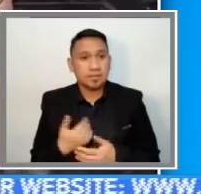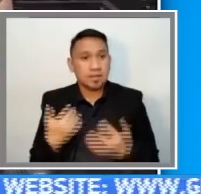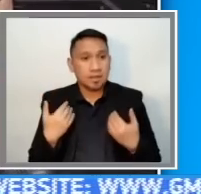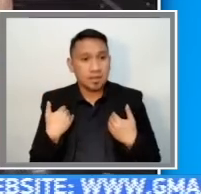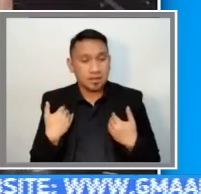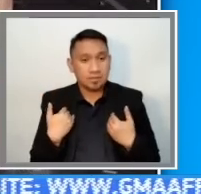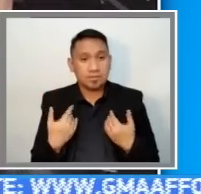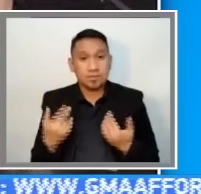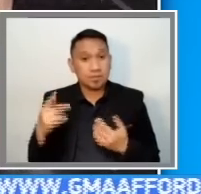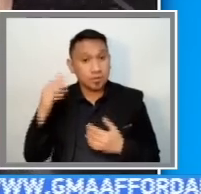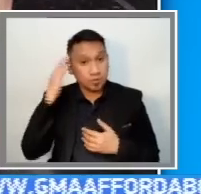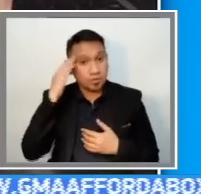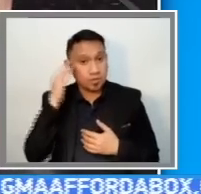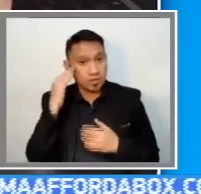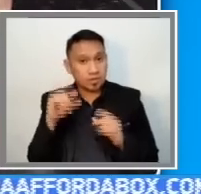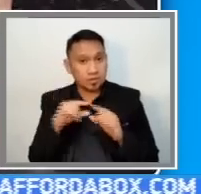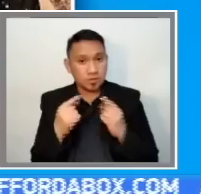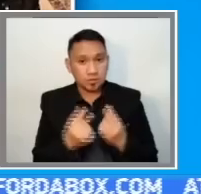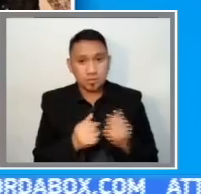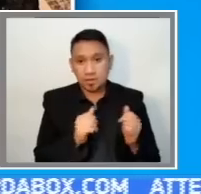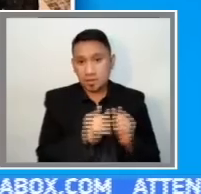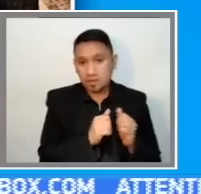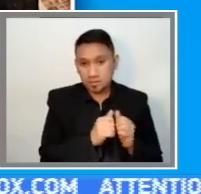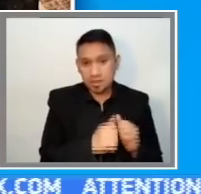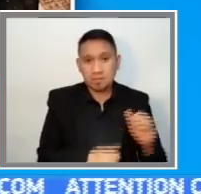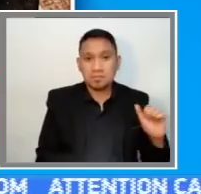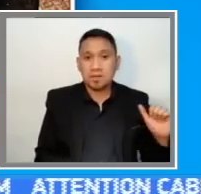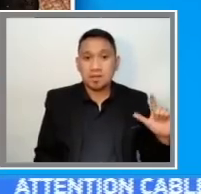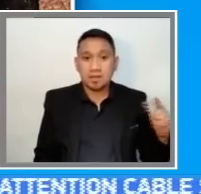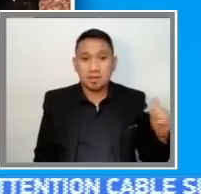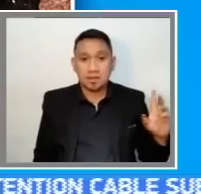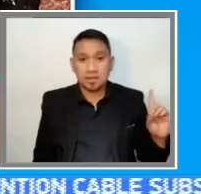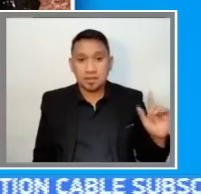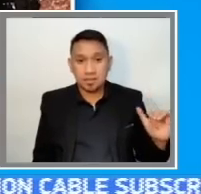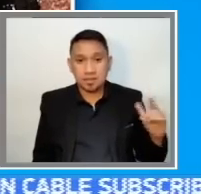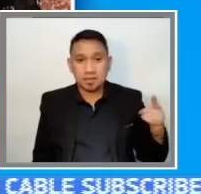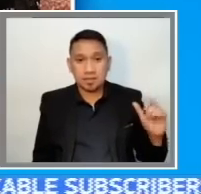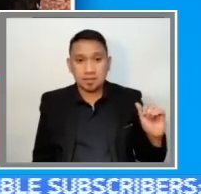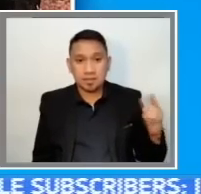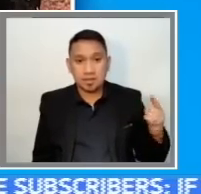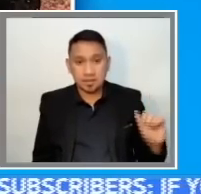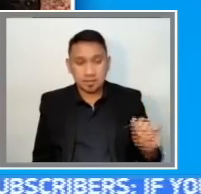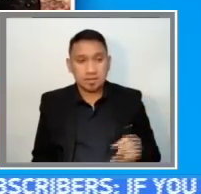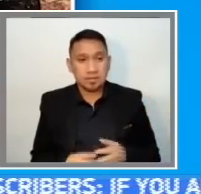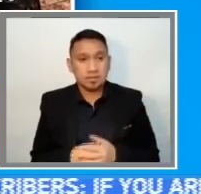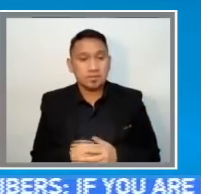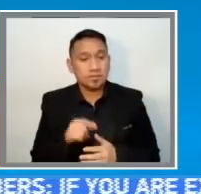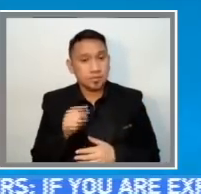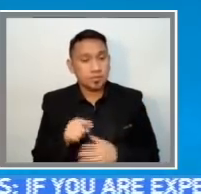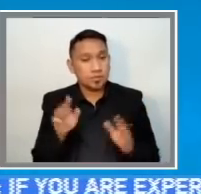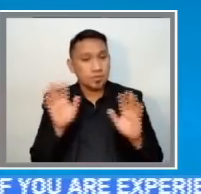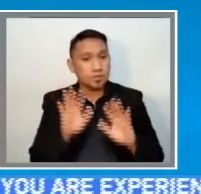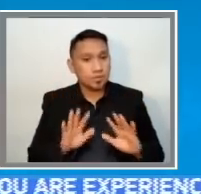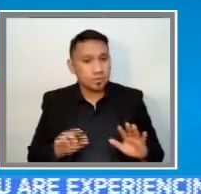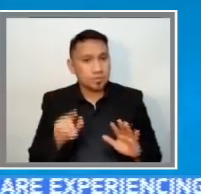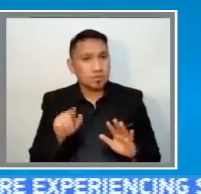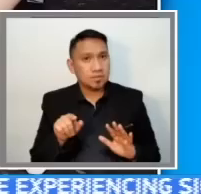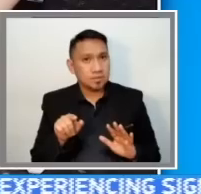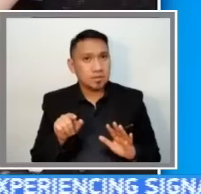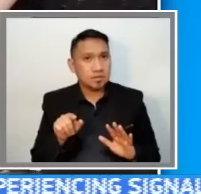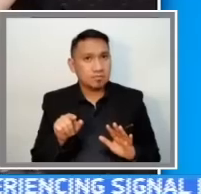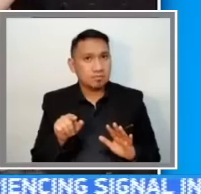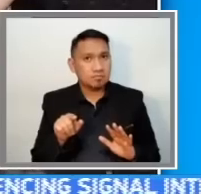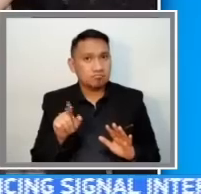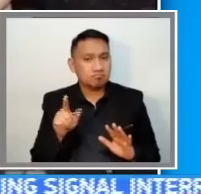group na mag-perform kasama si Mother Monster. Para daw ito sa state visit ni South Korean President Yoon Suk-yeol sa Amerika sa